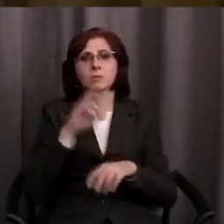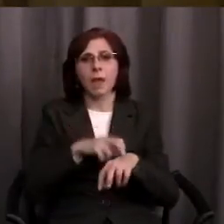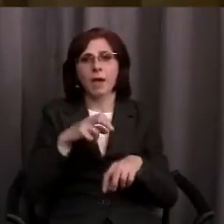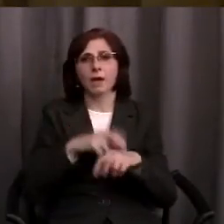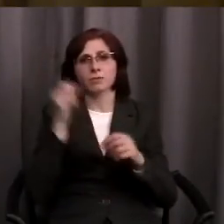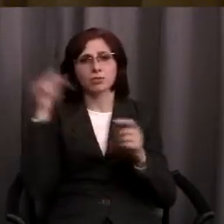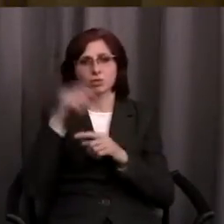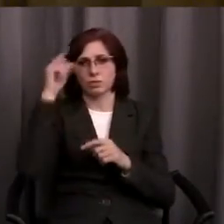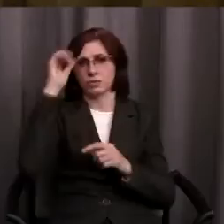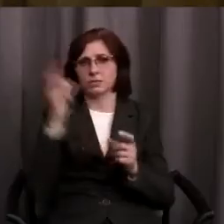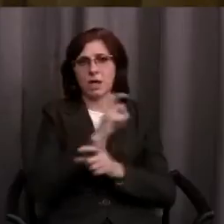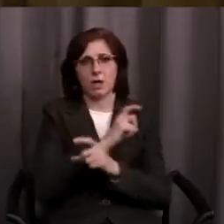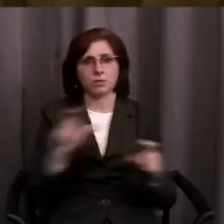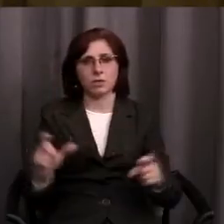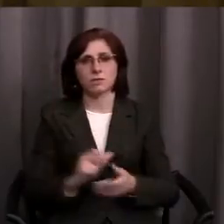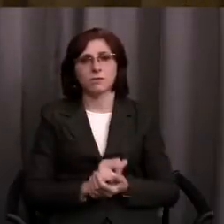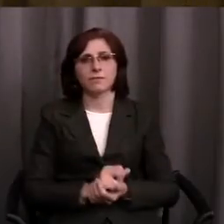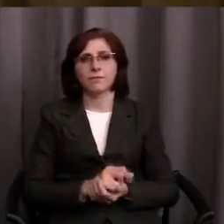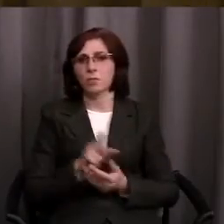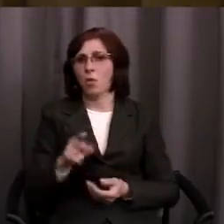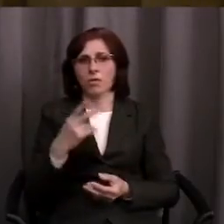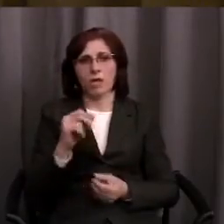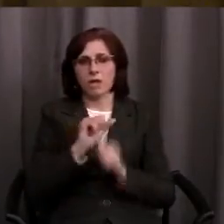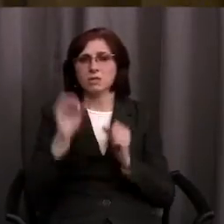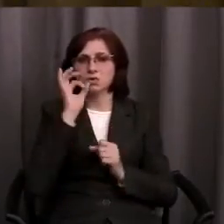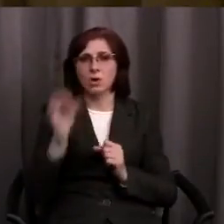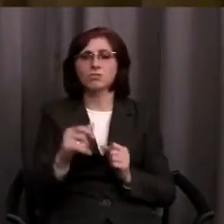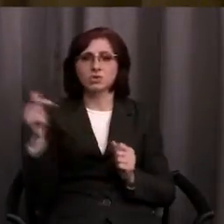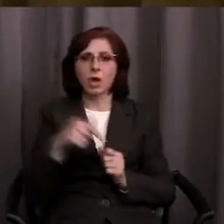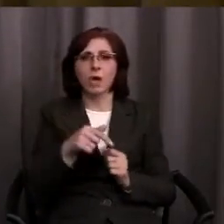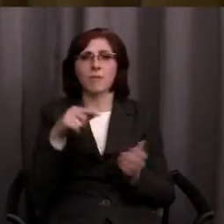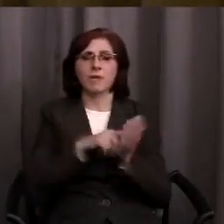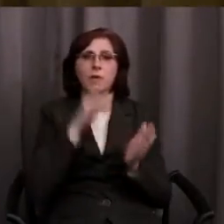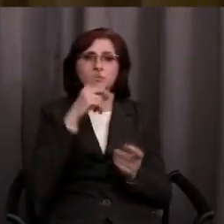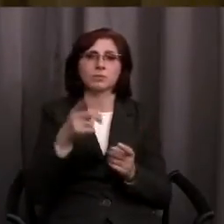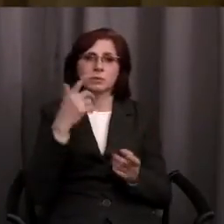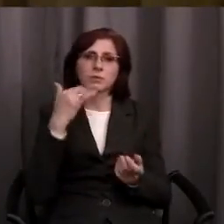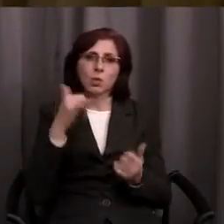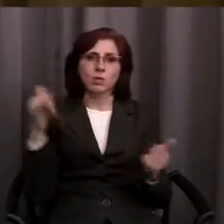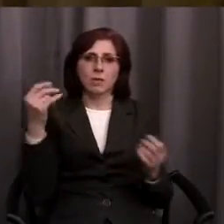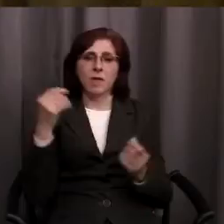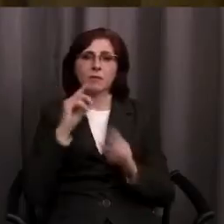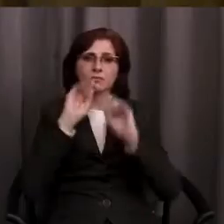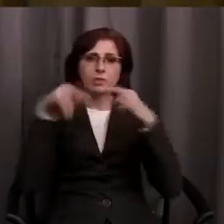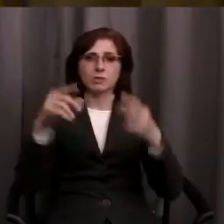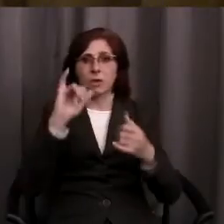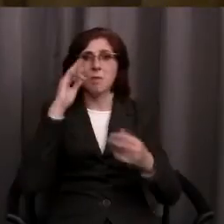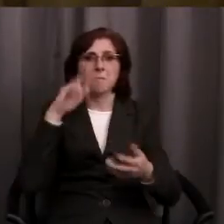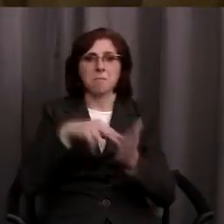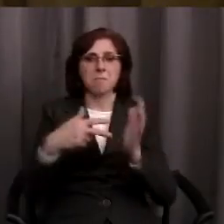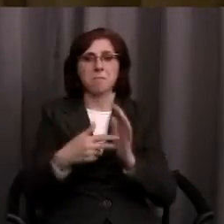bo tutaj sami dobrze wiemy, że to w tym nie jest dobrze i to też trzeba na to jakieś środki przeznaczać i zaplanować.